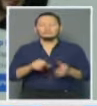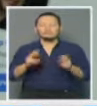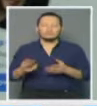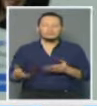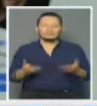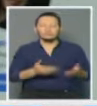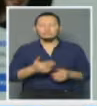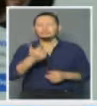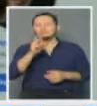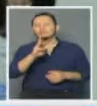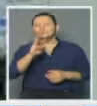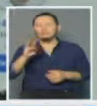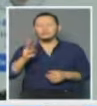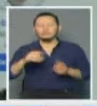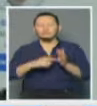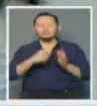шақырамыз.